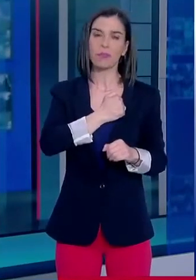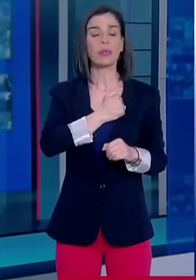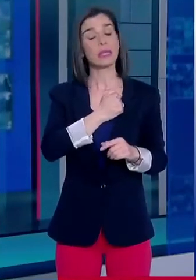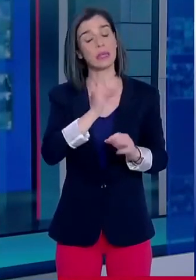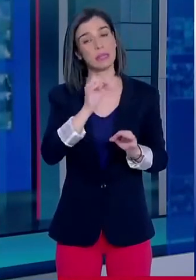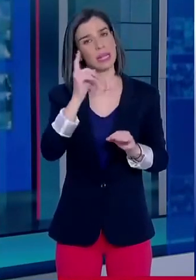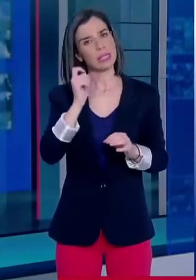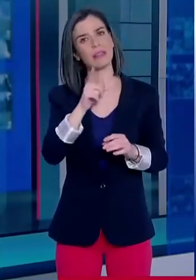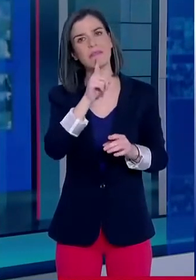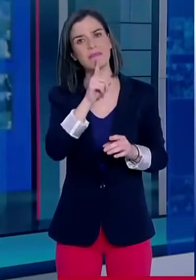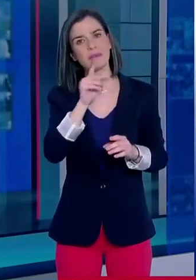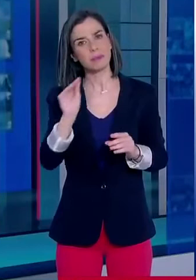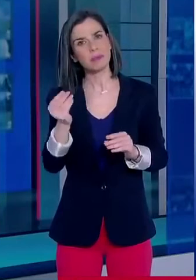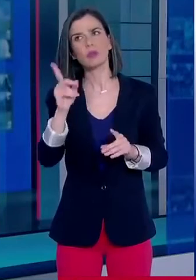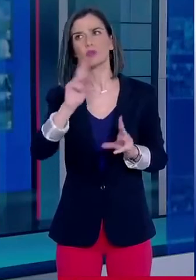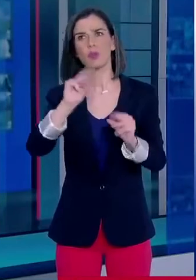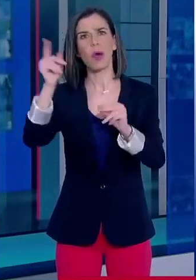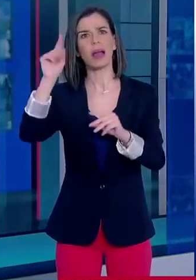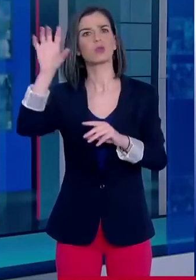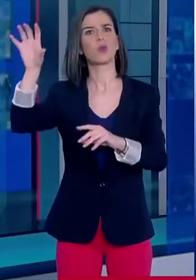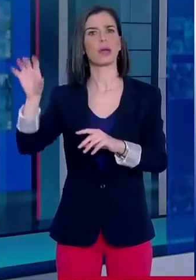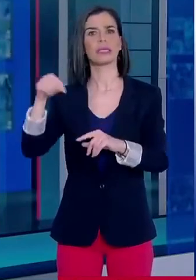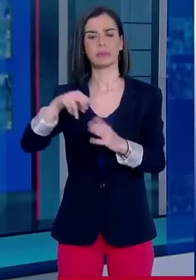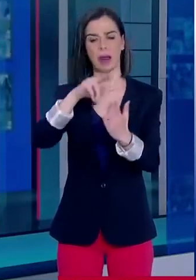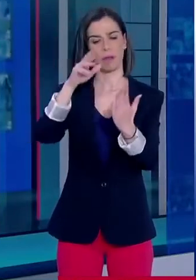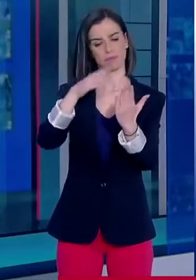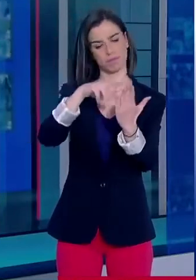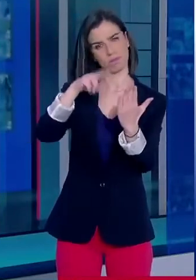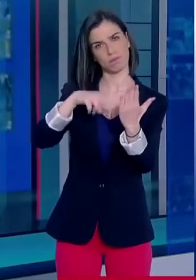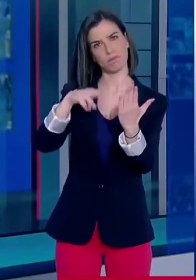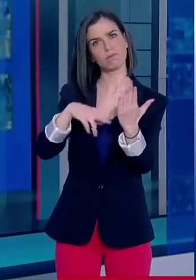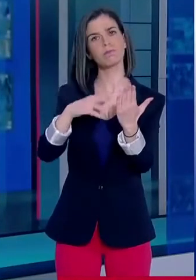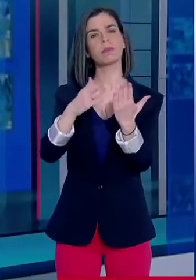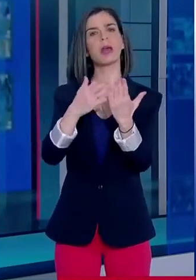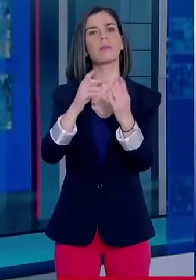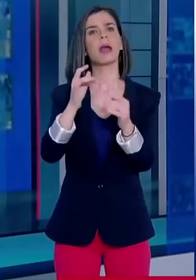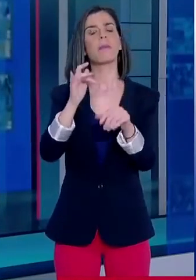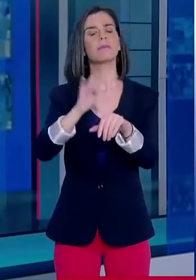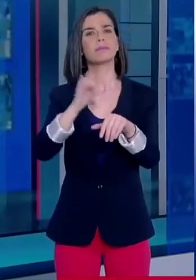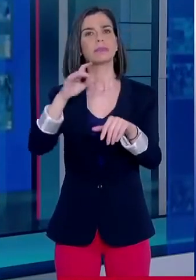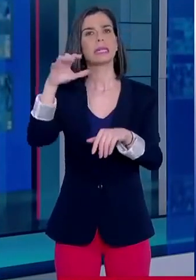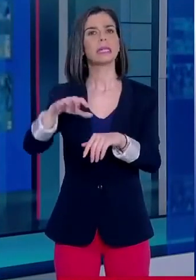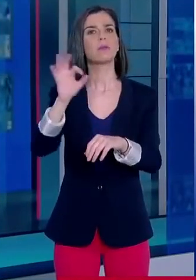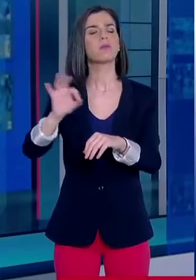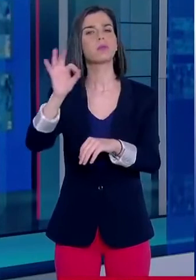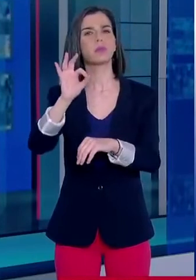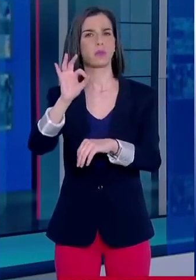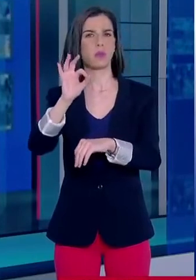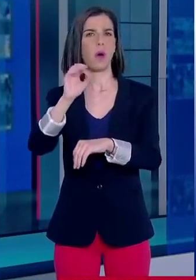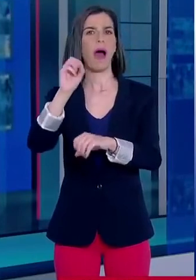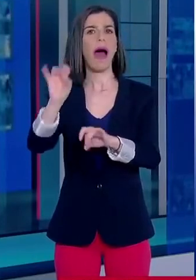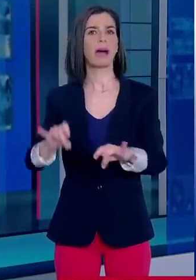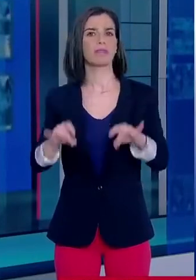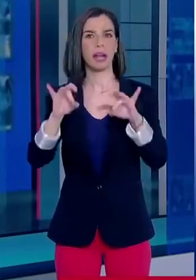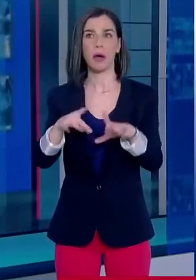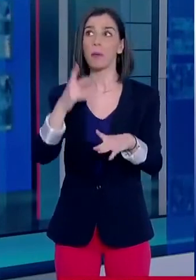ότι παρόμοιες καταστάσεις αντιμετωπίζουν και άλλες χώρες. Διάβαζα σήμερα για μια μεγάλη επιδημία σε μια ψυχιατρική κλινική στην Αυστραλία και λέω,